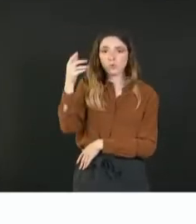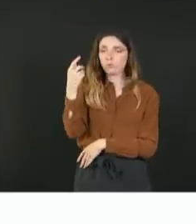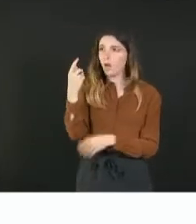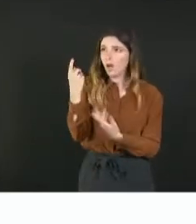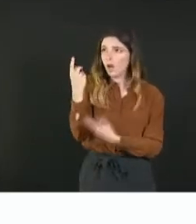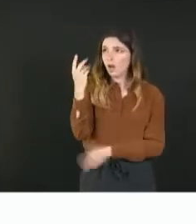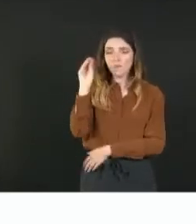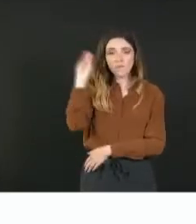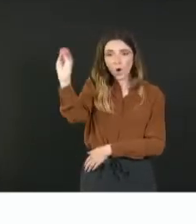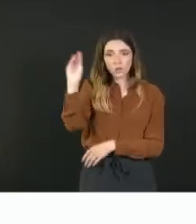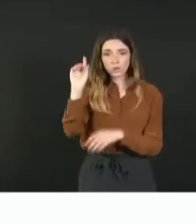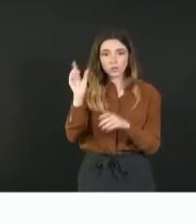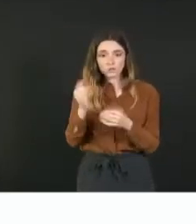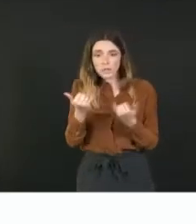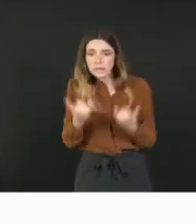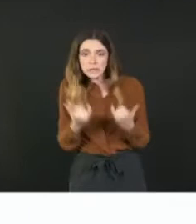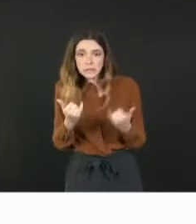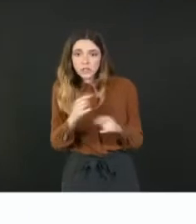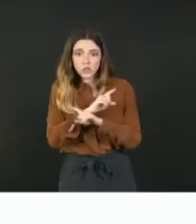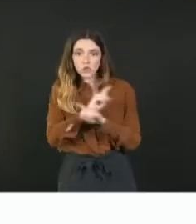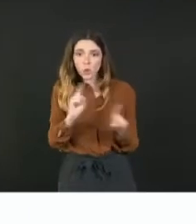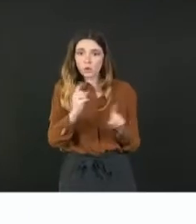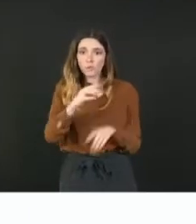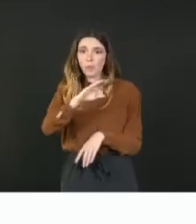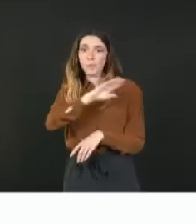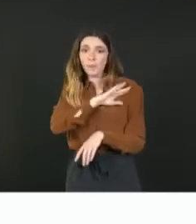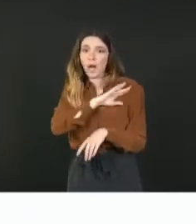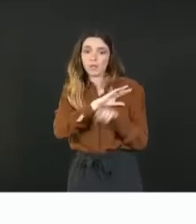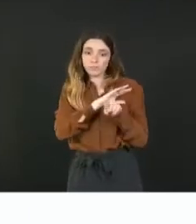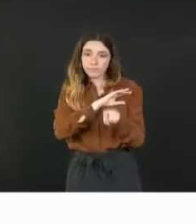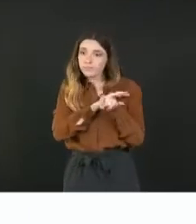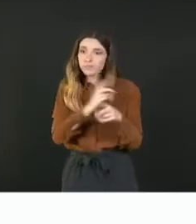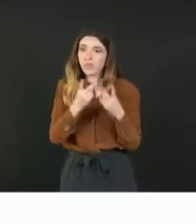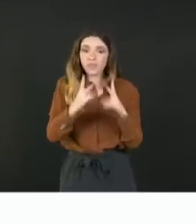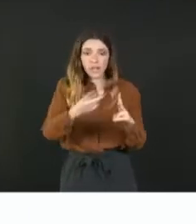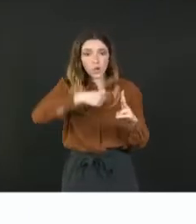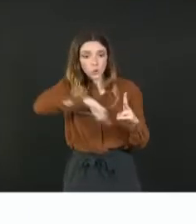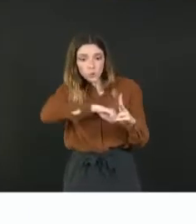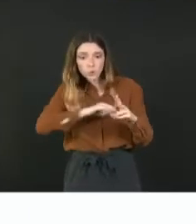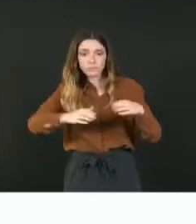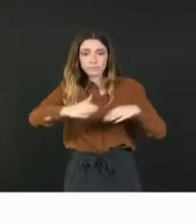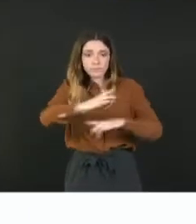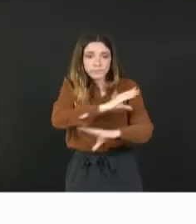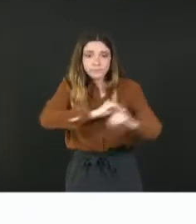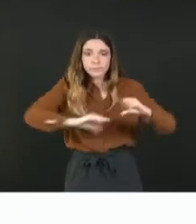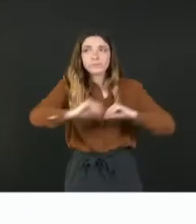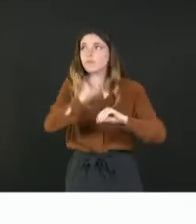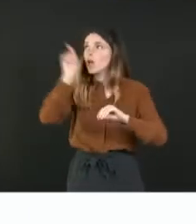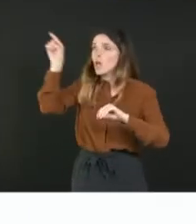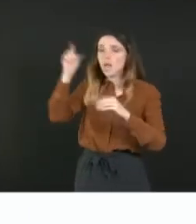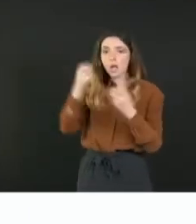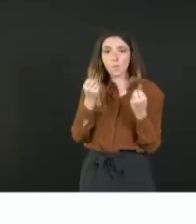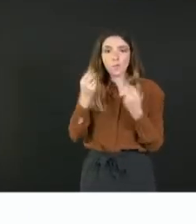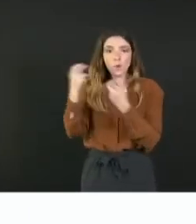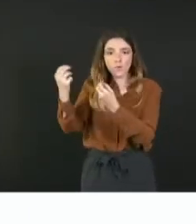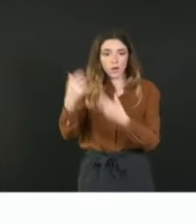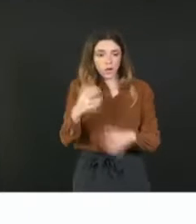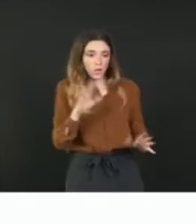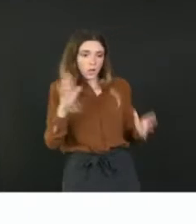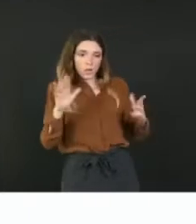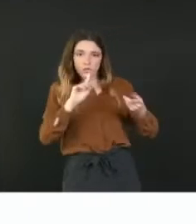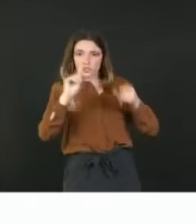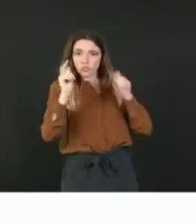faute s'ils sont dans les villes, c'est plutôt la façon dont on fait les villes qui va sélectionner ces espèces au détriment des autres. Donc il y a effectivement